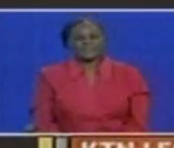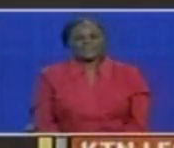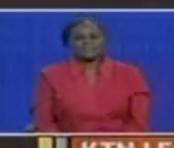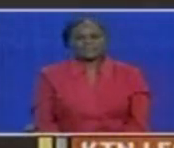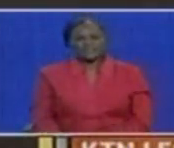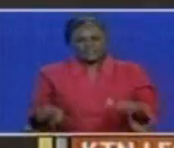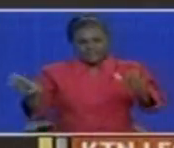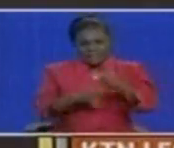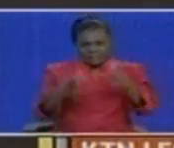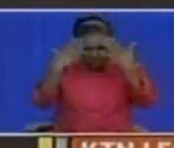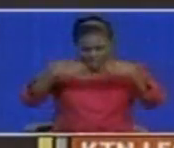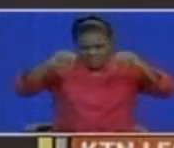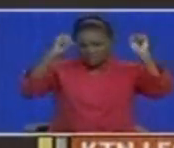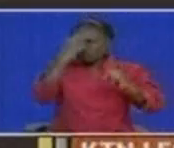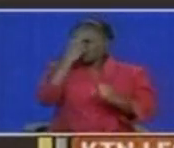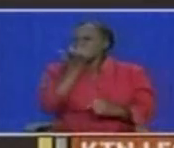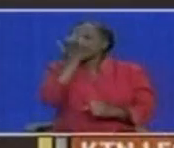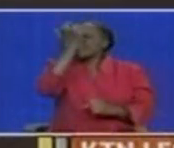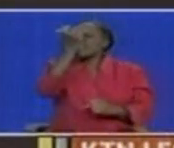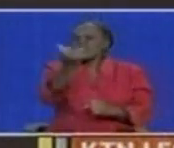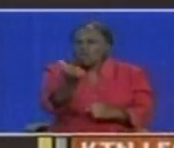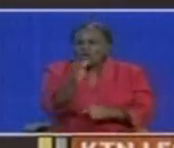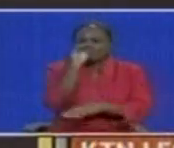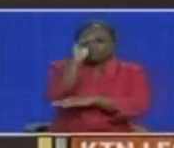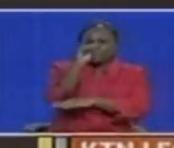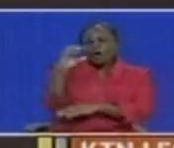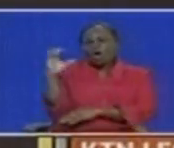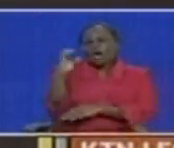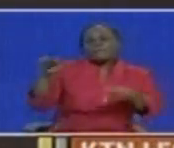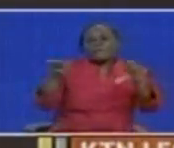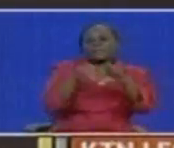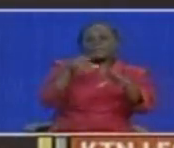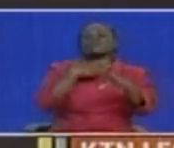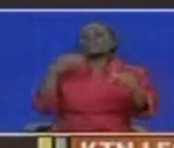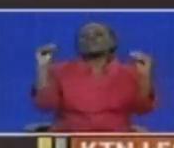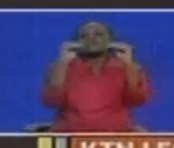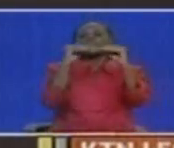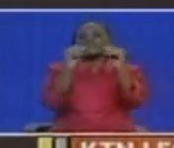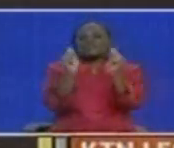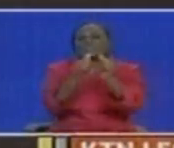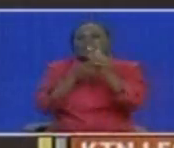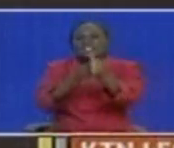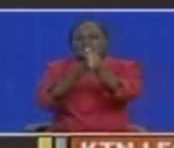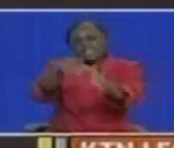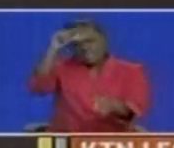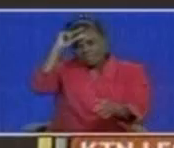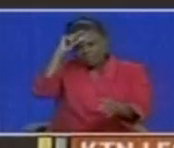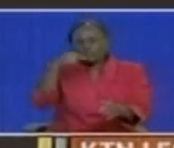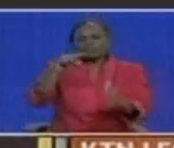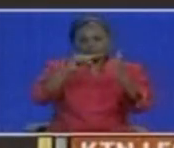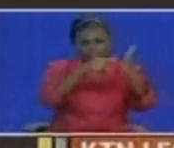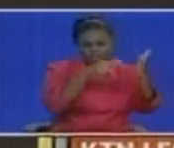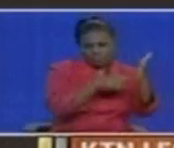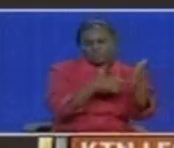Naibu wa rais William Ruto amepuuzilia mbali ombi la wana CORD la kutaka kukutana na viongozi serikalini ili kufanya